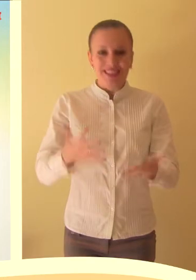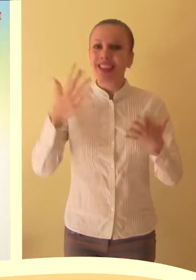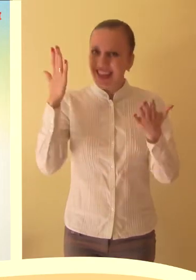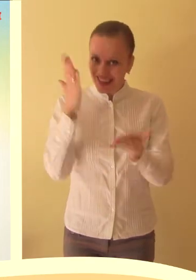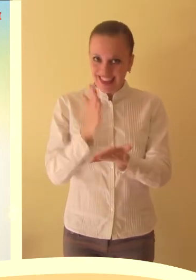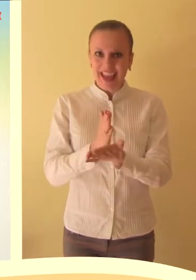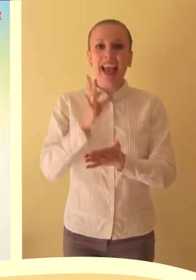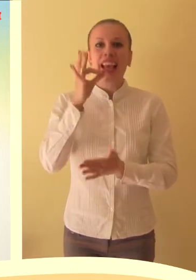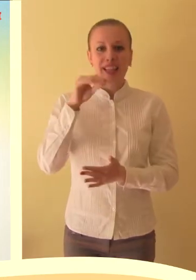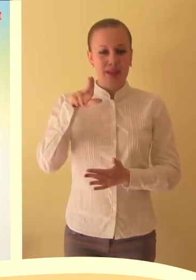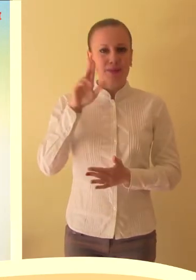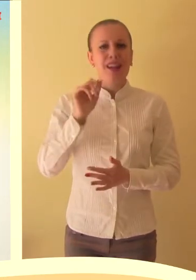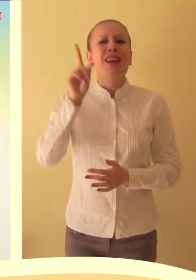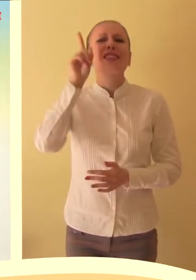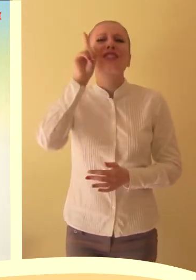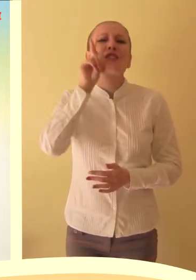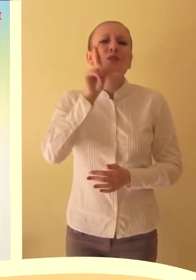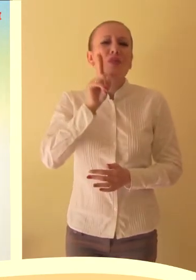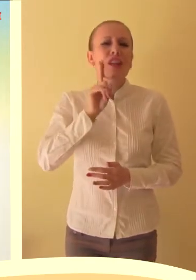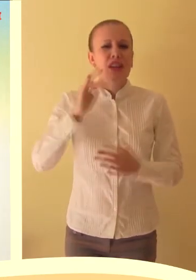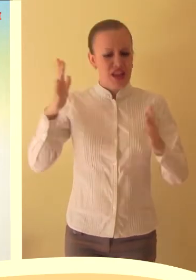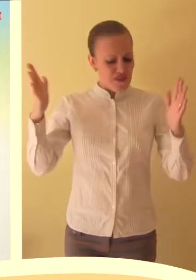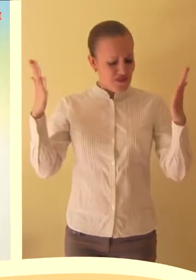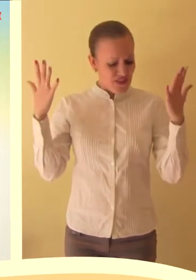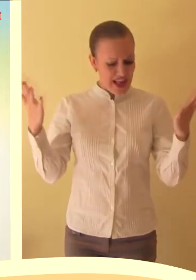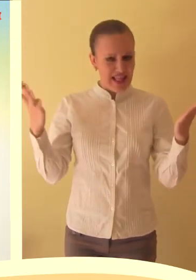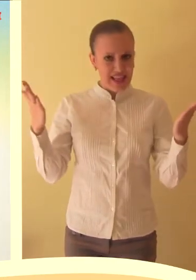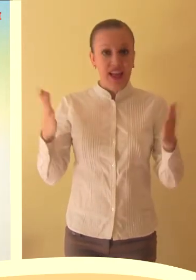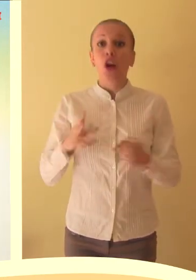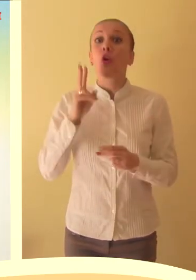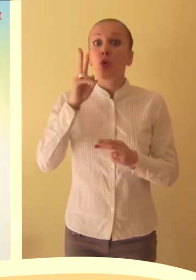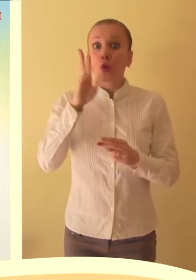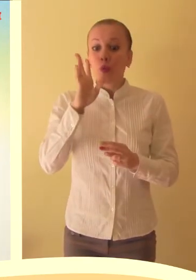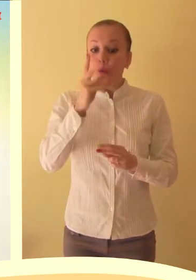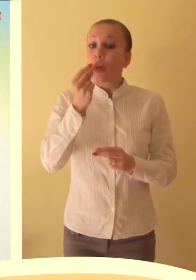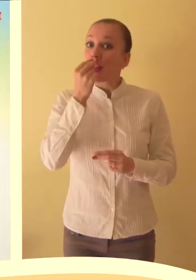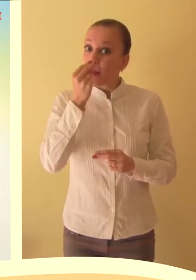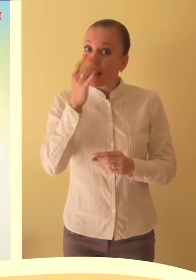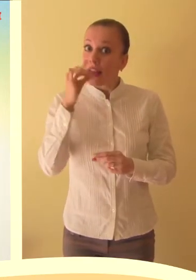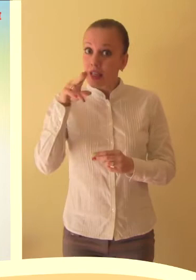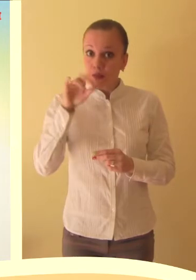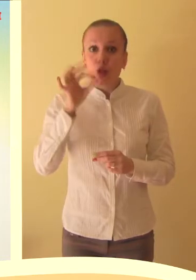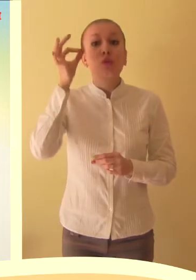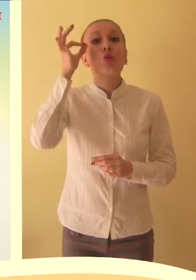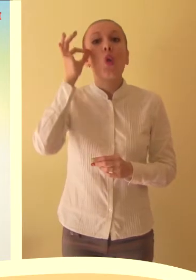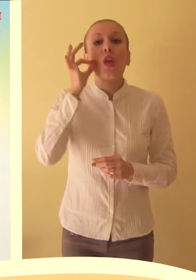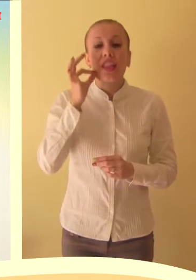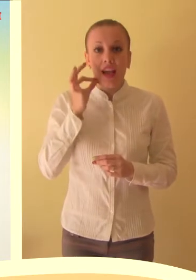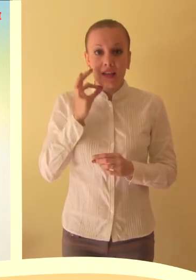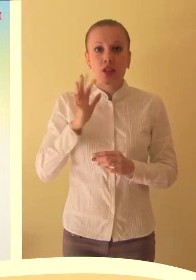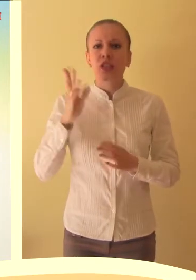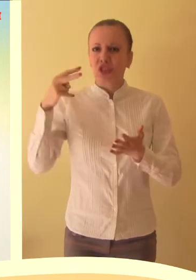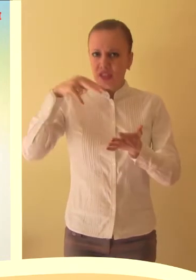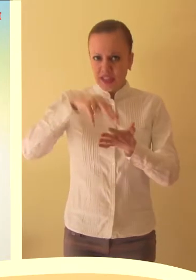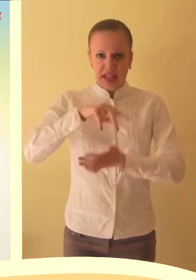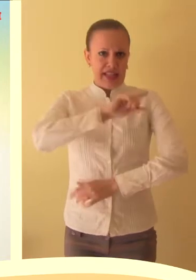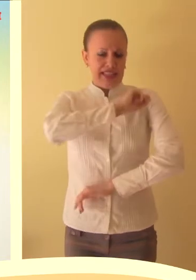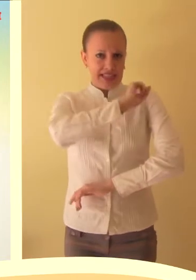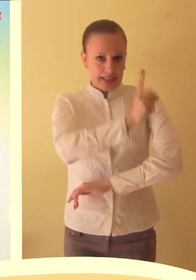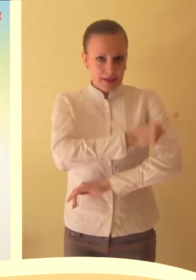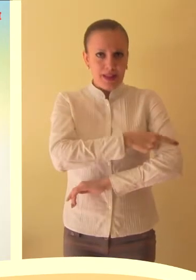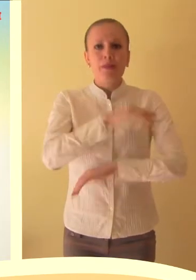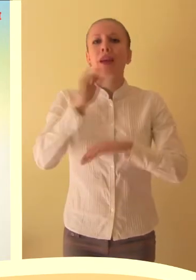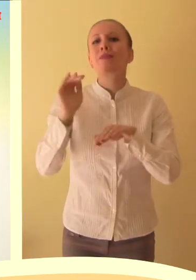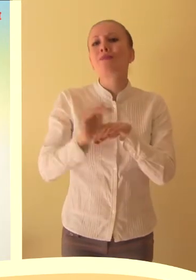і ось з'явилась рібка, смачна і велика, Той, хто буде їсти рібку солоденьку,